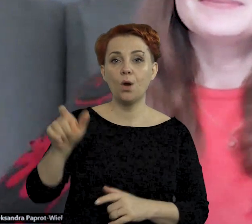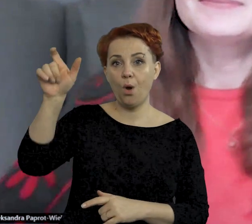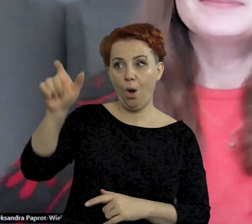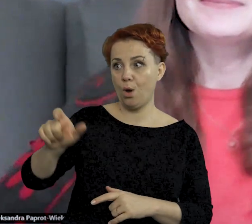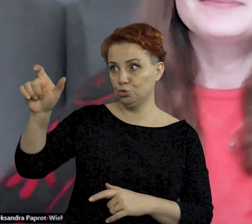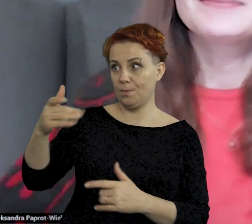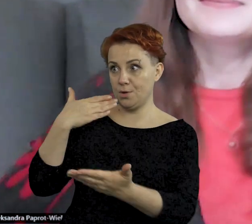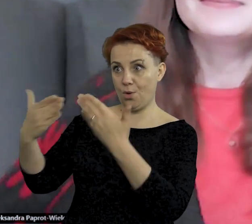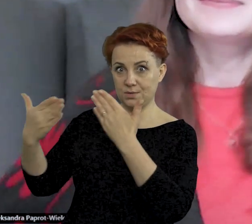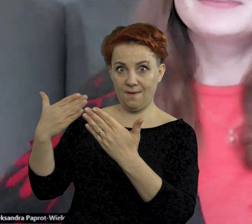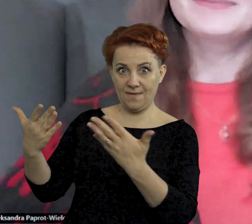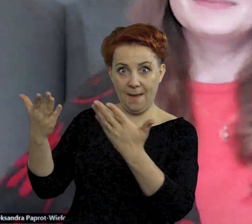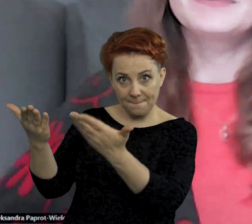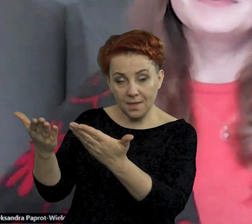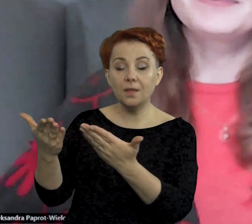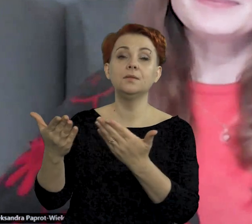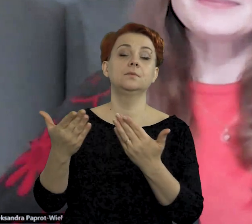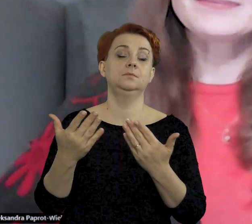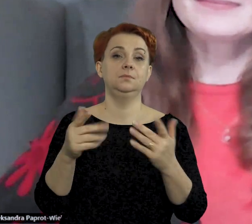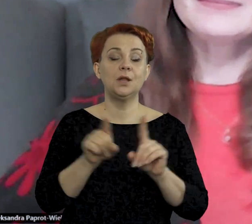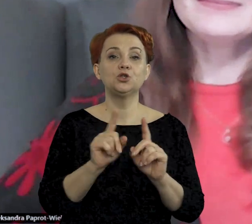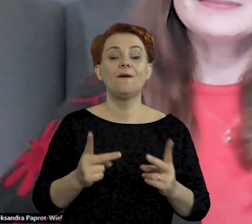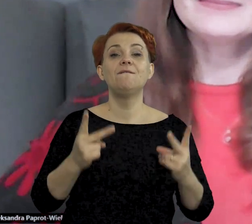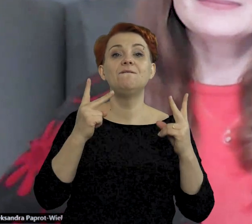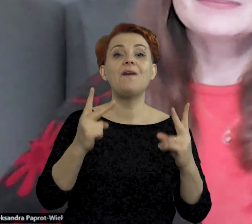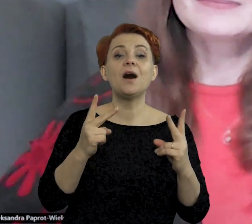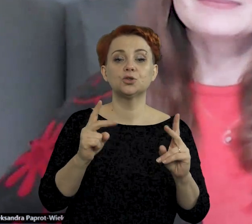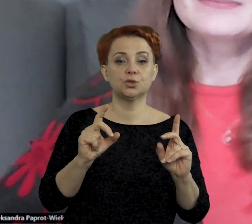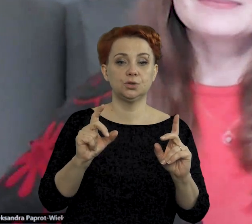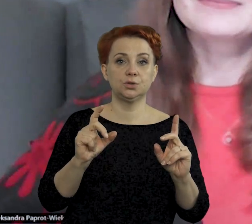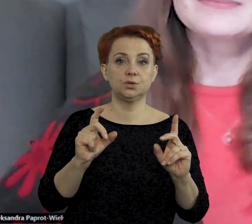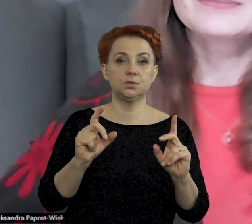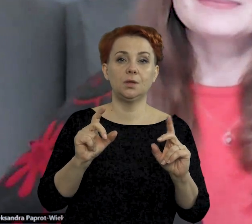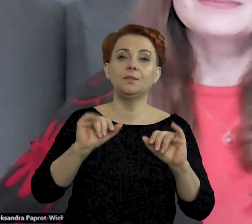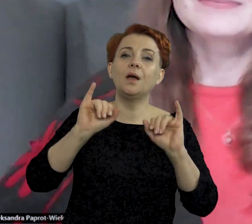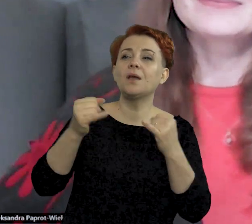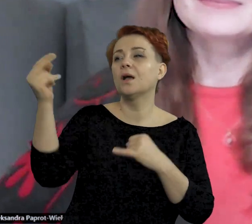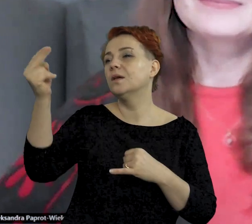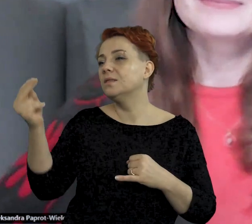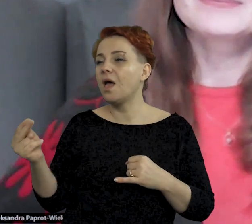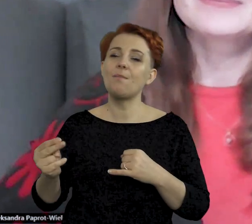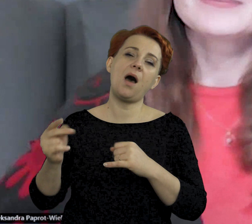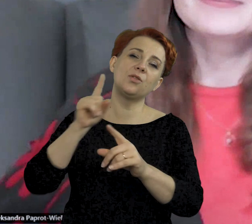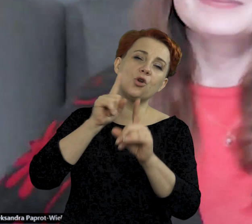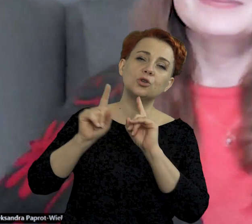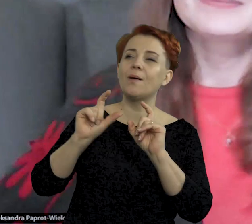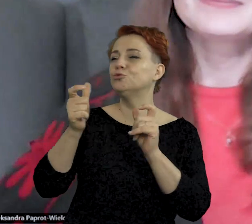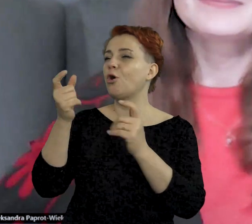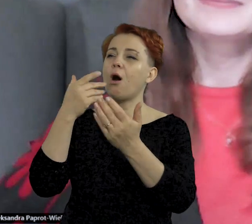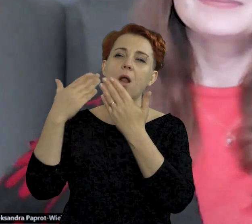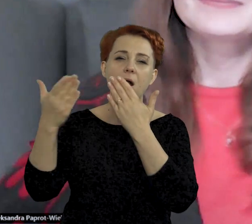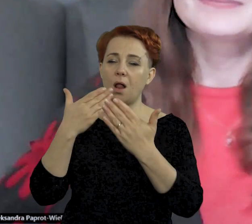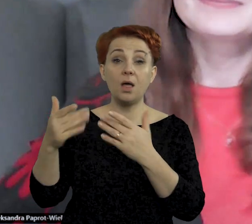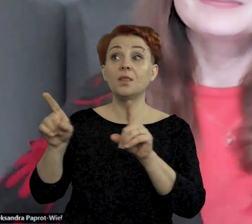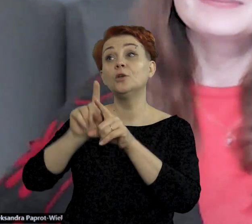rozmówców, to też istotnym kapitałem, który wpływa na to, o czym rozmawiamy, jak te rozmowy płyną i co też w